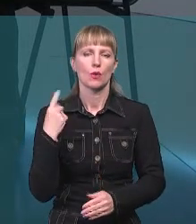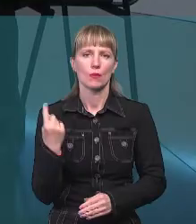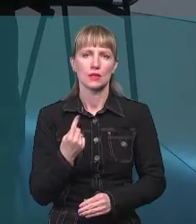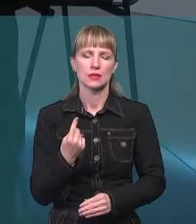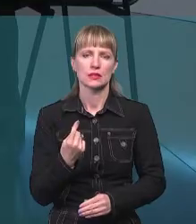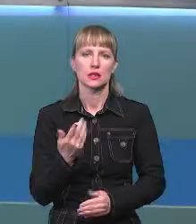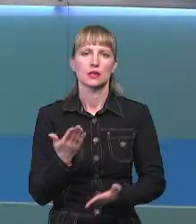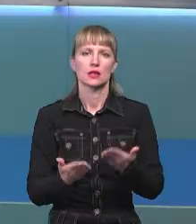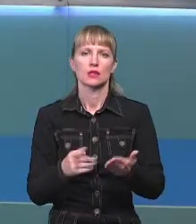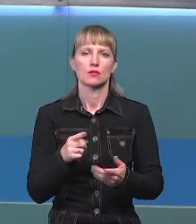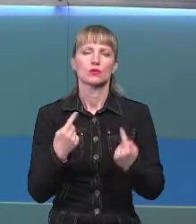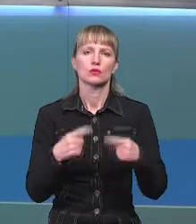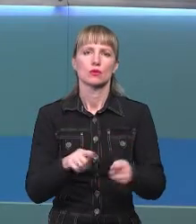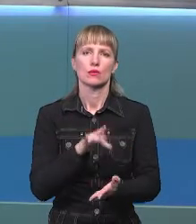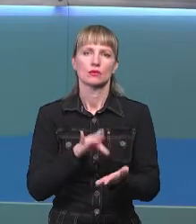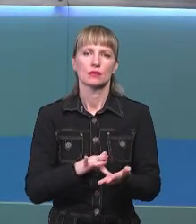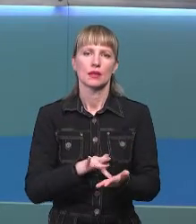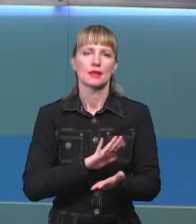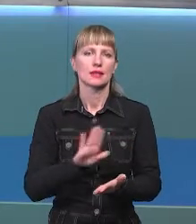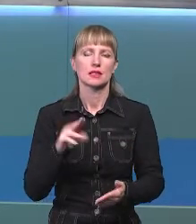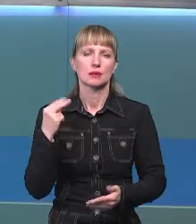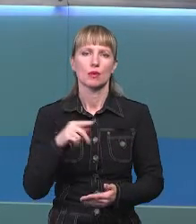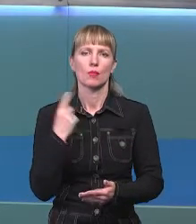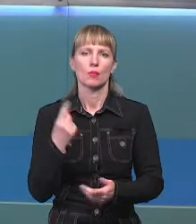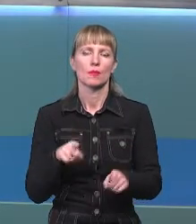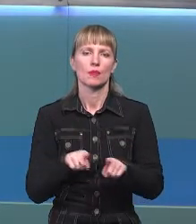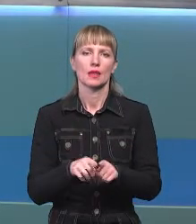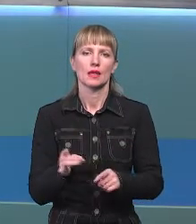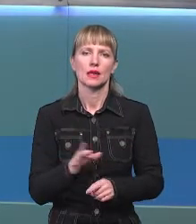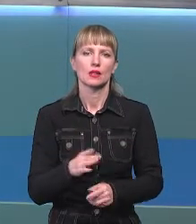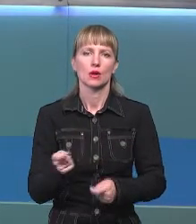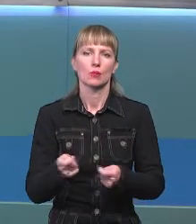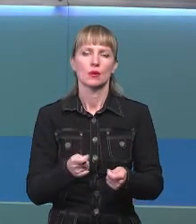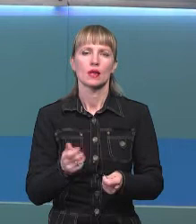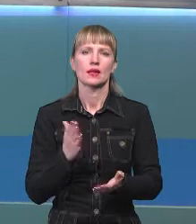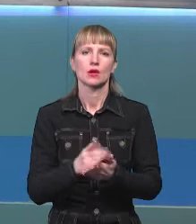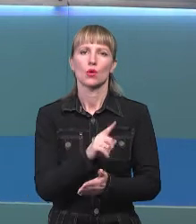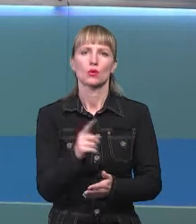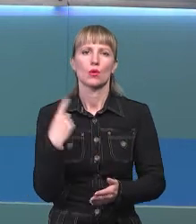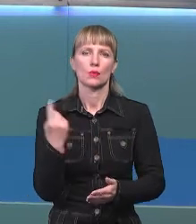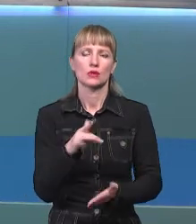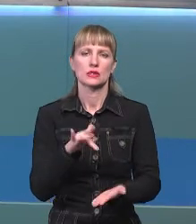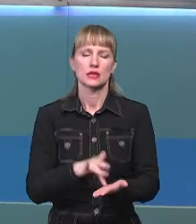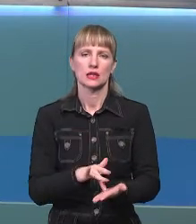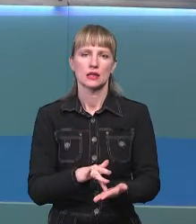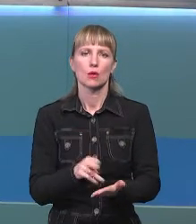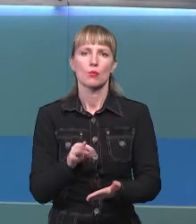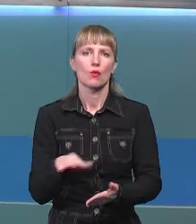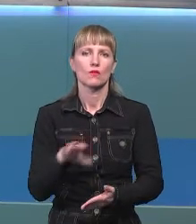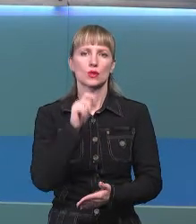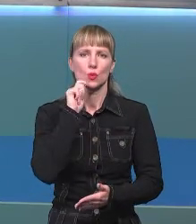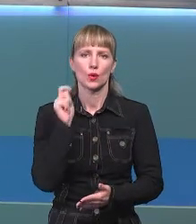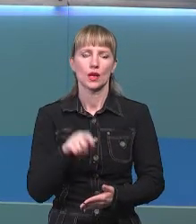області. Якщо він з іншого міста, не Запорізької області, такі регіональні управління є у кожному обласному центрі по всій